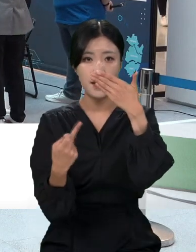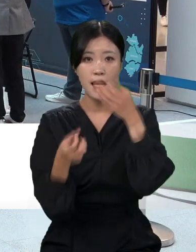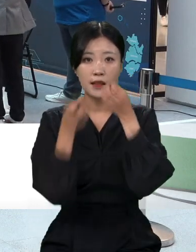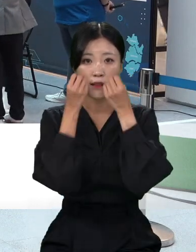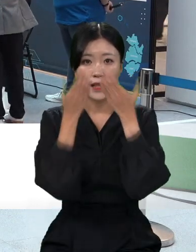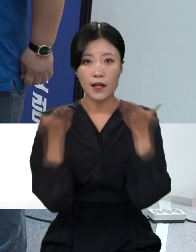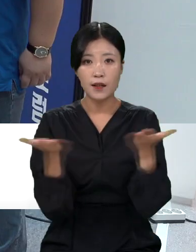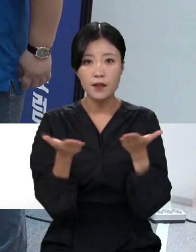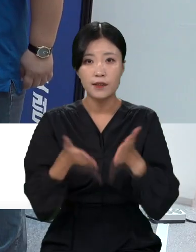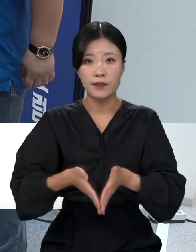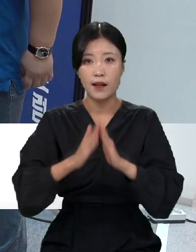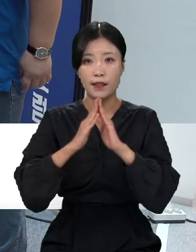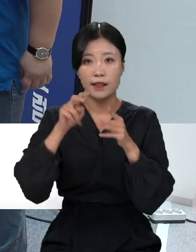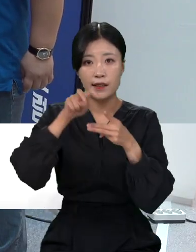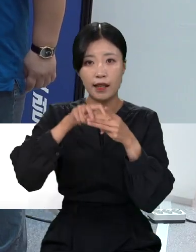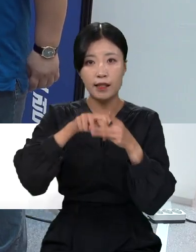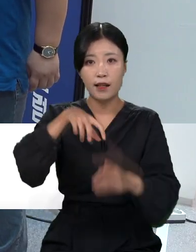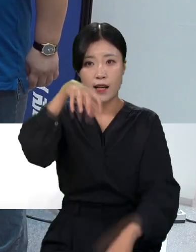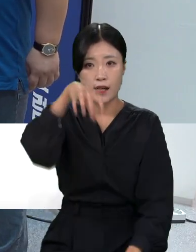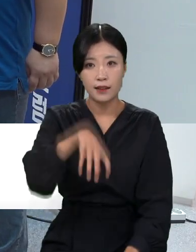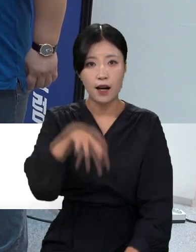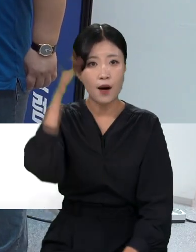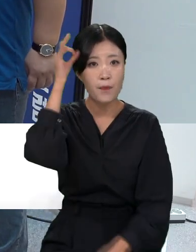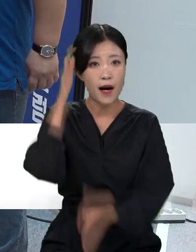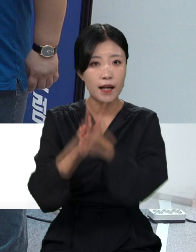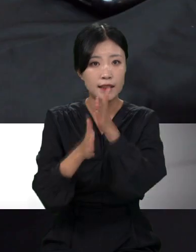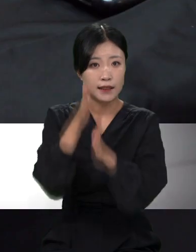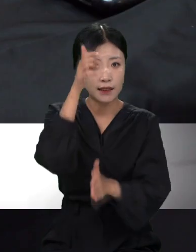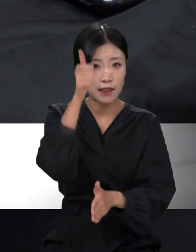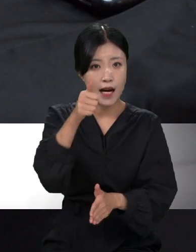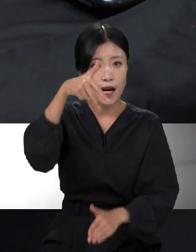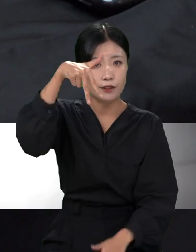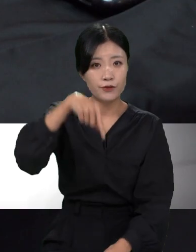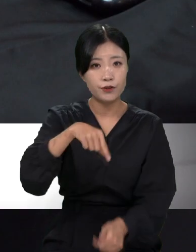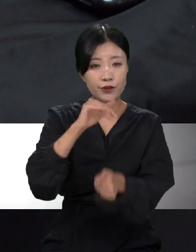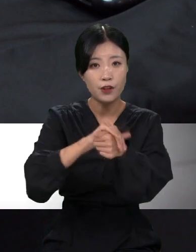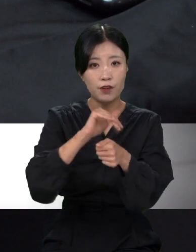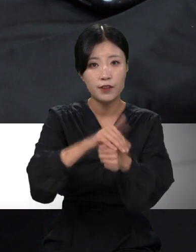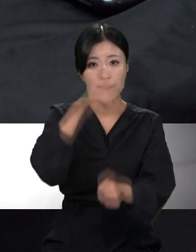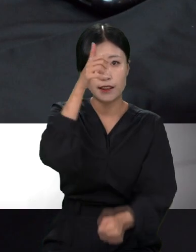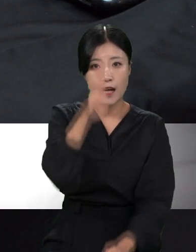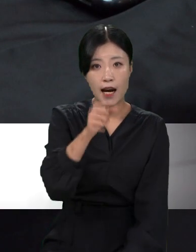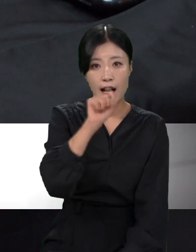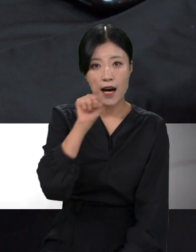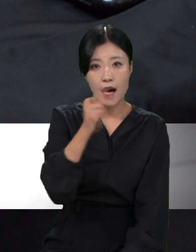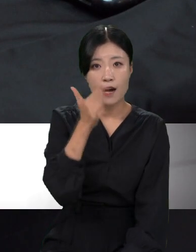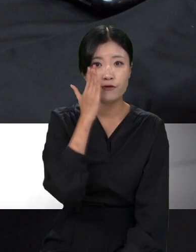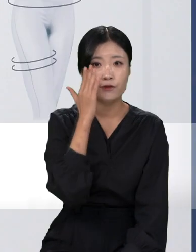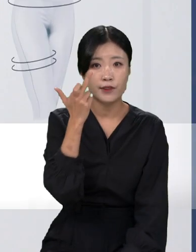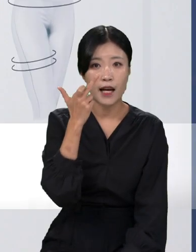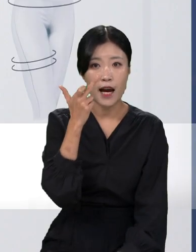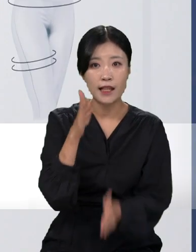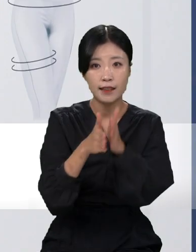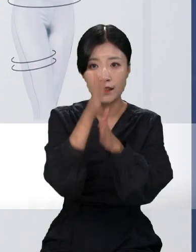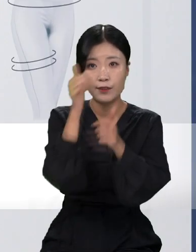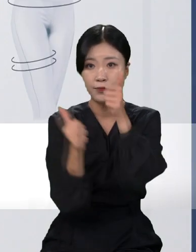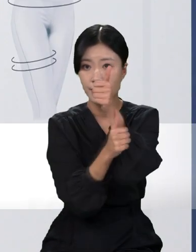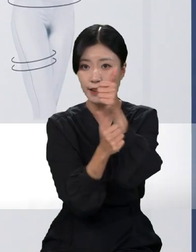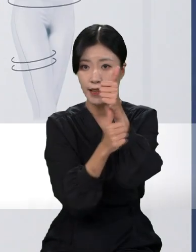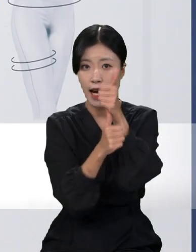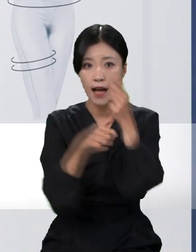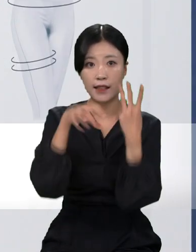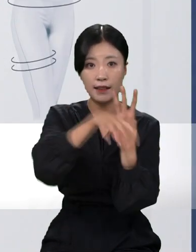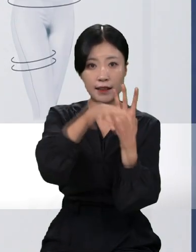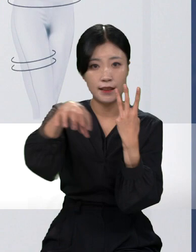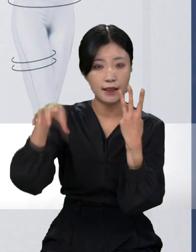포항시는 12일 체인지업 그라운드에서 이강덕 포항시장, 준하경 경주시장, 안효대 울산시